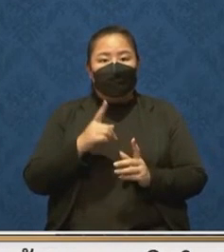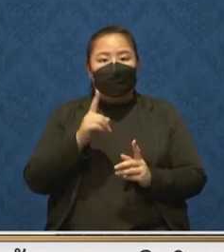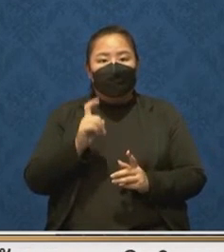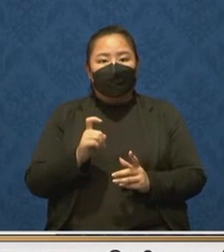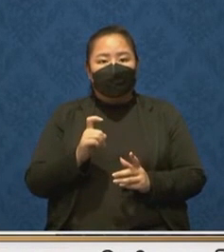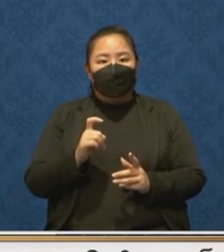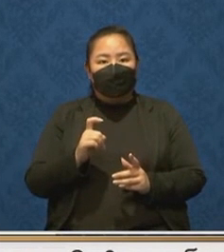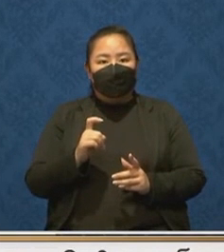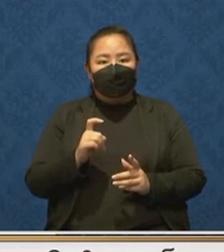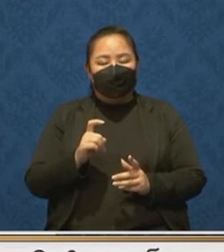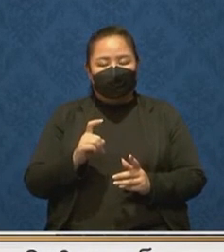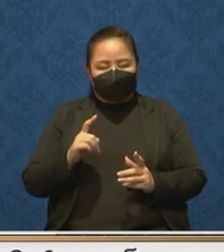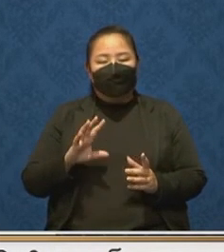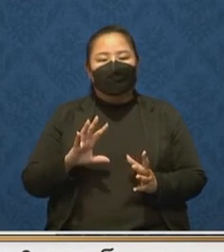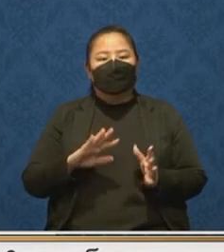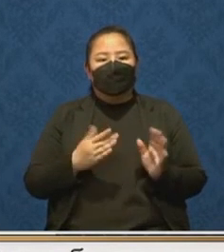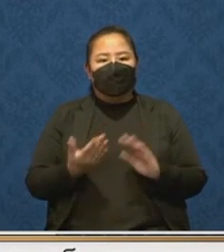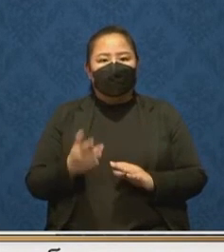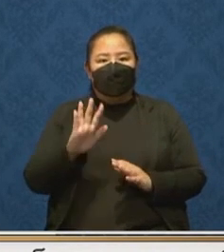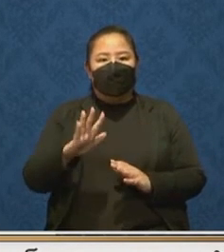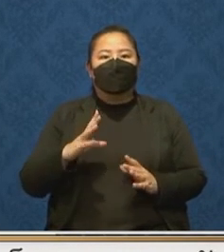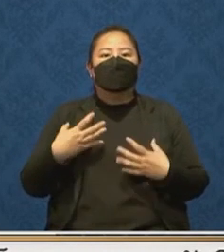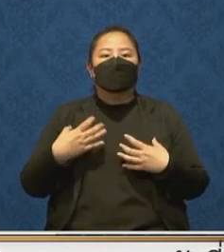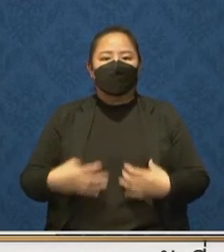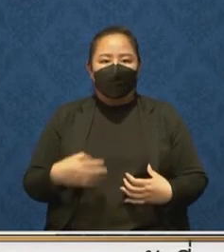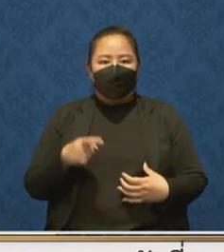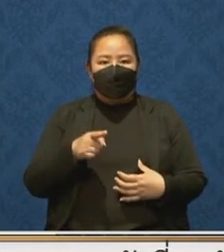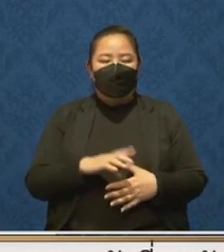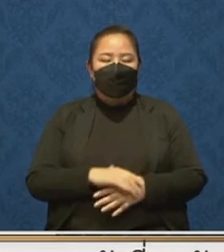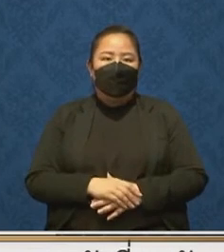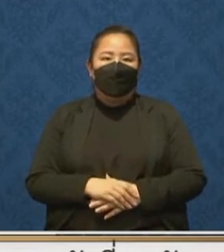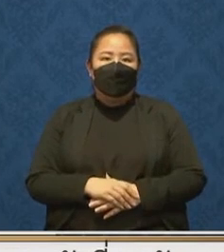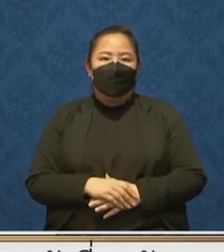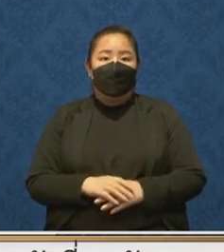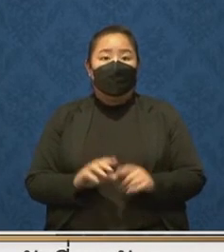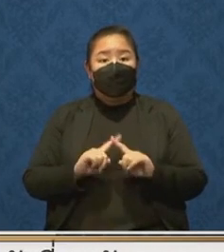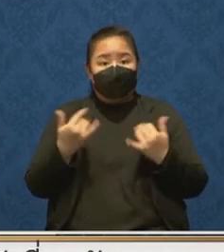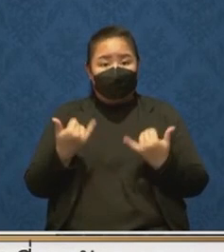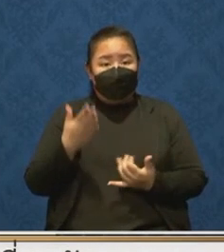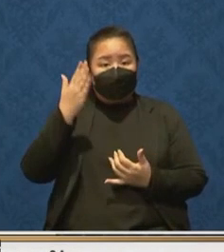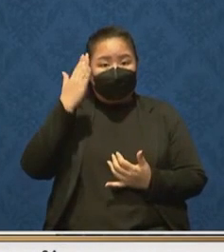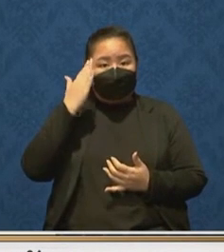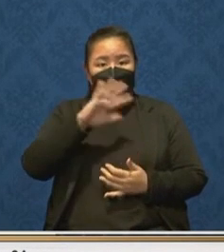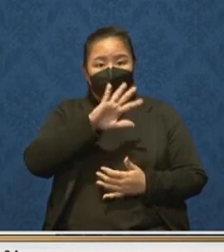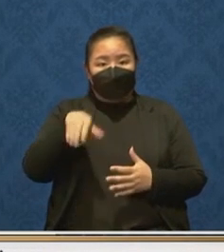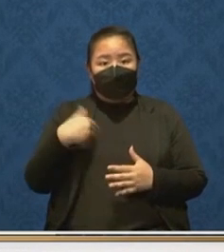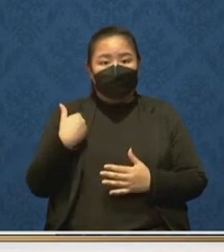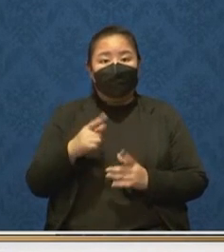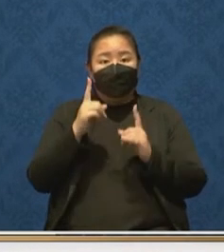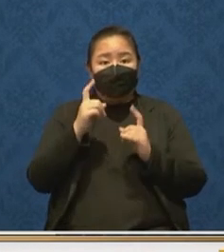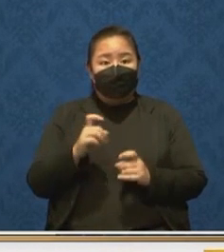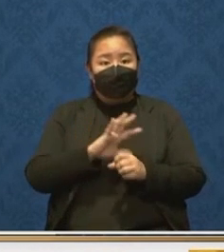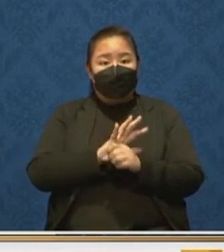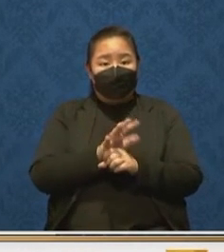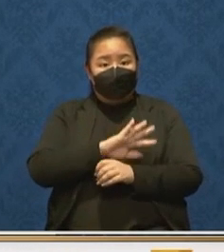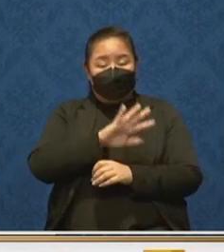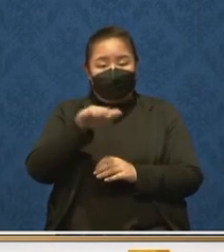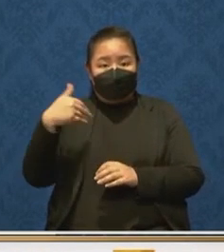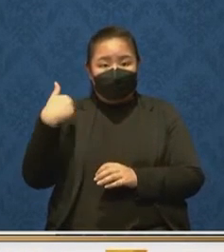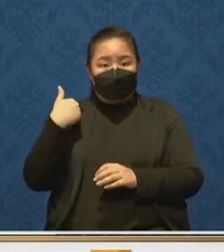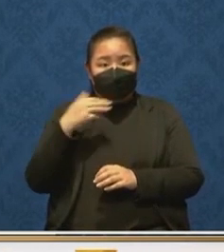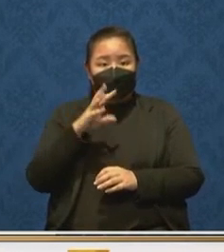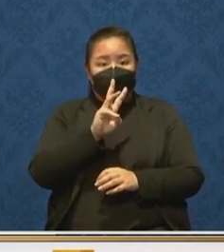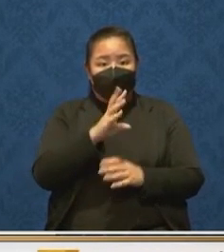ตายจากโรค bort ไม่ใช่ตายจาก covidแต่ปัจจุบันนี้ เป็ที่ทาบกัดว่าค lộายจาก covid คือกรุ่ม 60